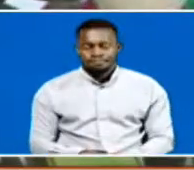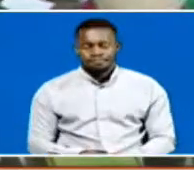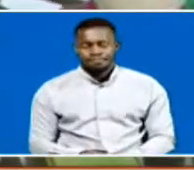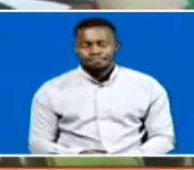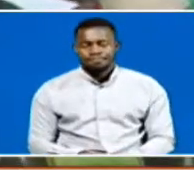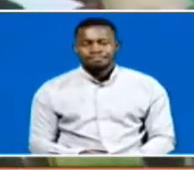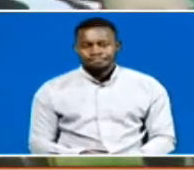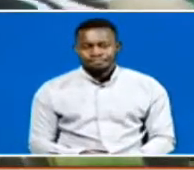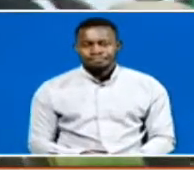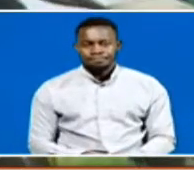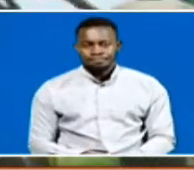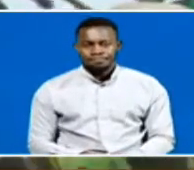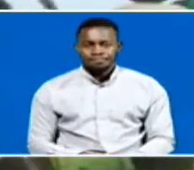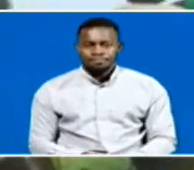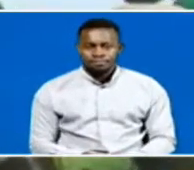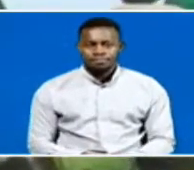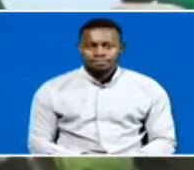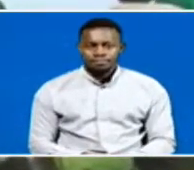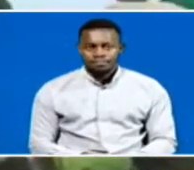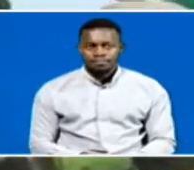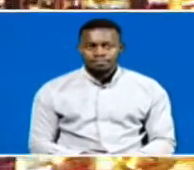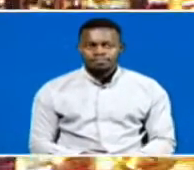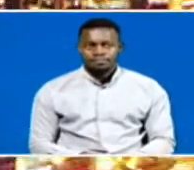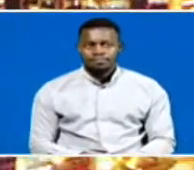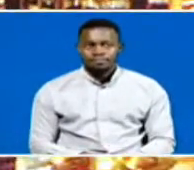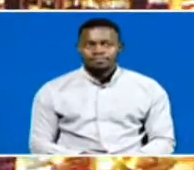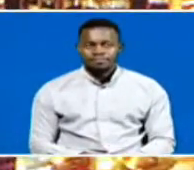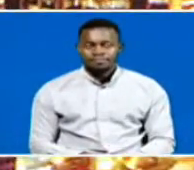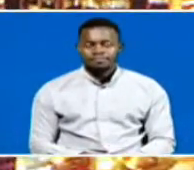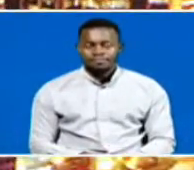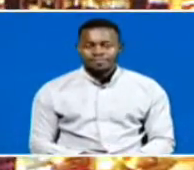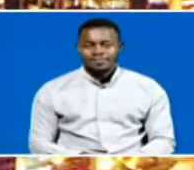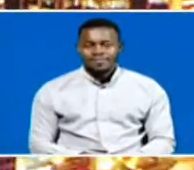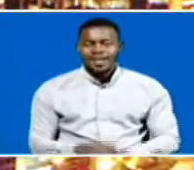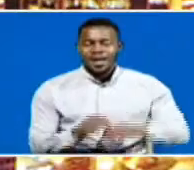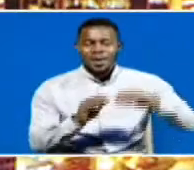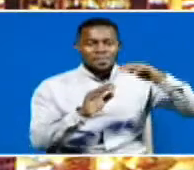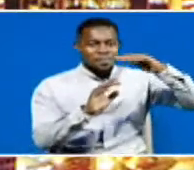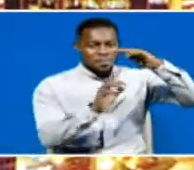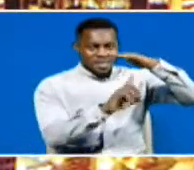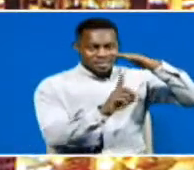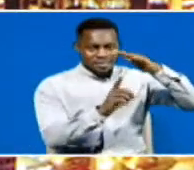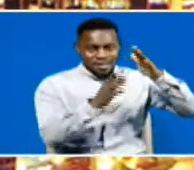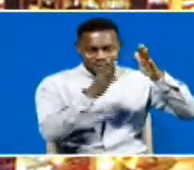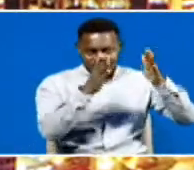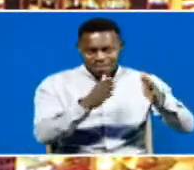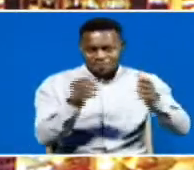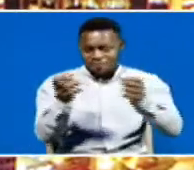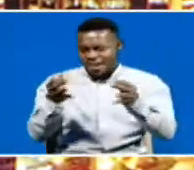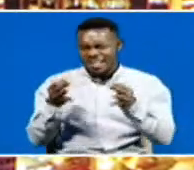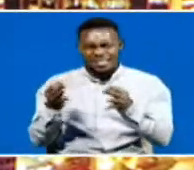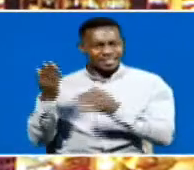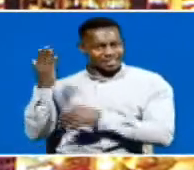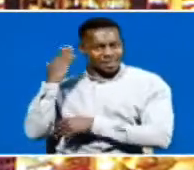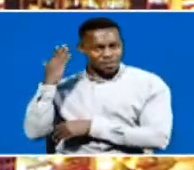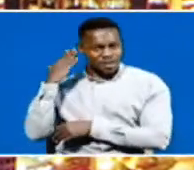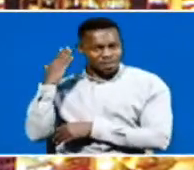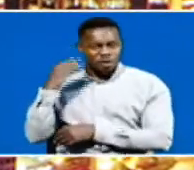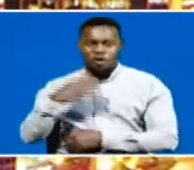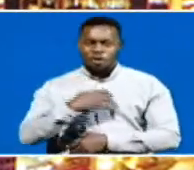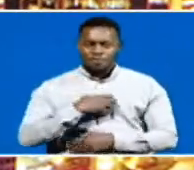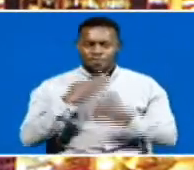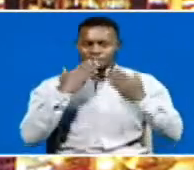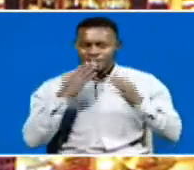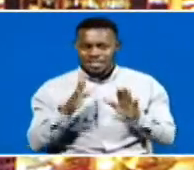News katika kaunti ya Singisho. Aliyekuwa waziri wa fedha Henry Rotich sasa anamlaumu rais mstaafu